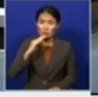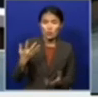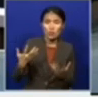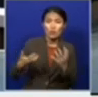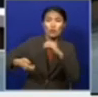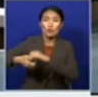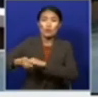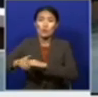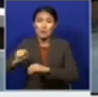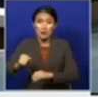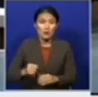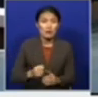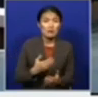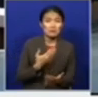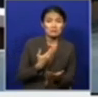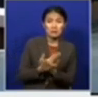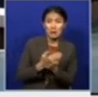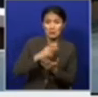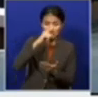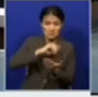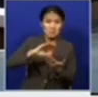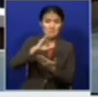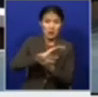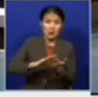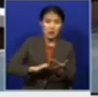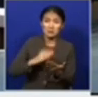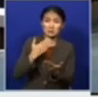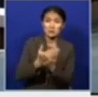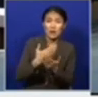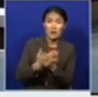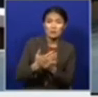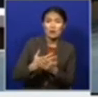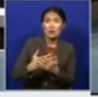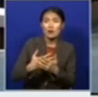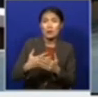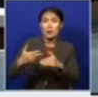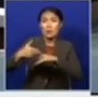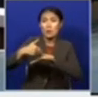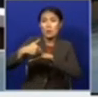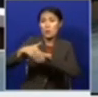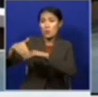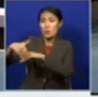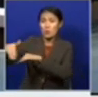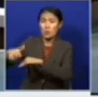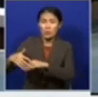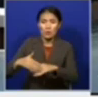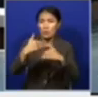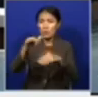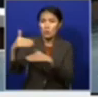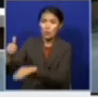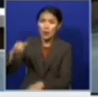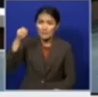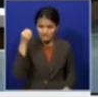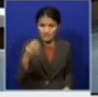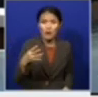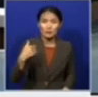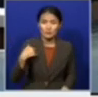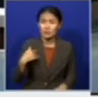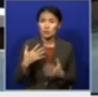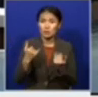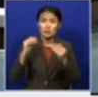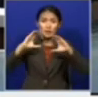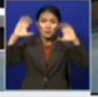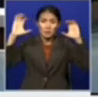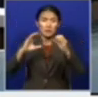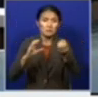ได้เคยทำการศึกษาวิจัยหรือยังว่ามูลค่าทางการตลาดและผลกำไรทางเศรษฐกิจและเงินจะไหลออกนอกประเทศโดยผู้ประก